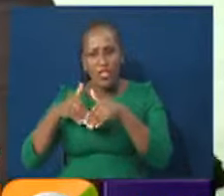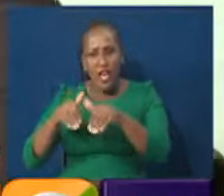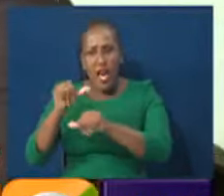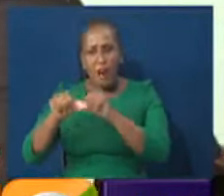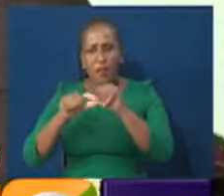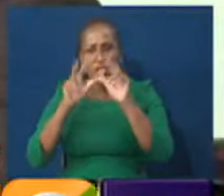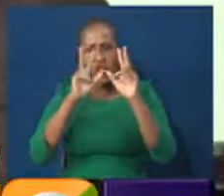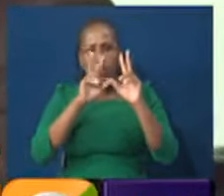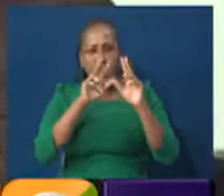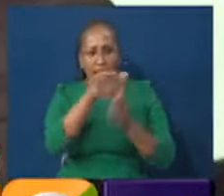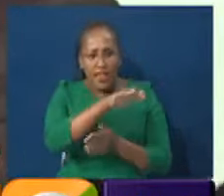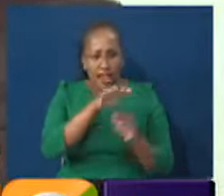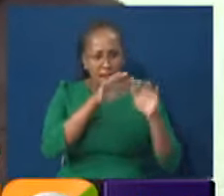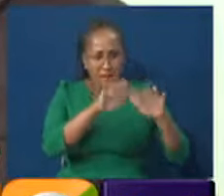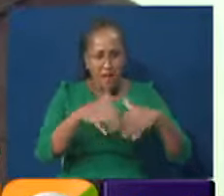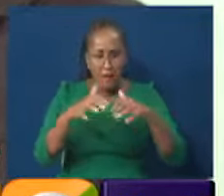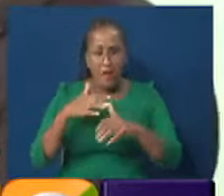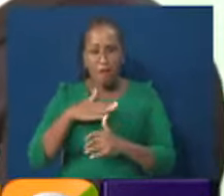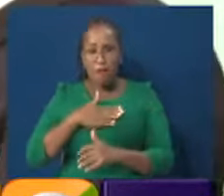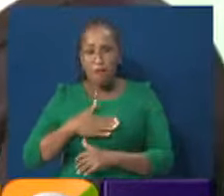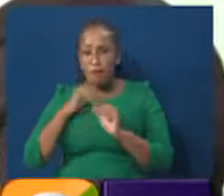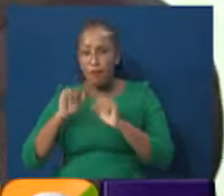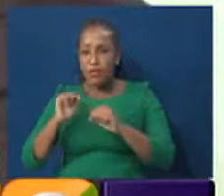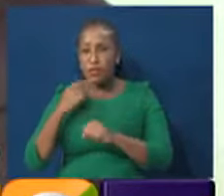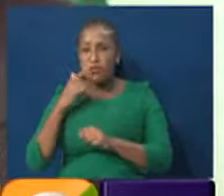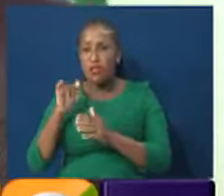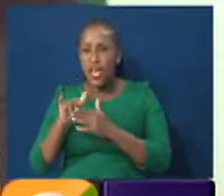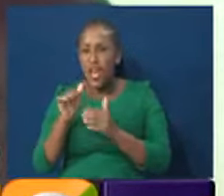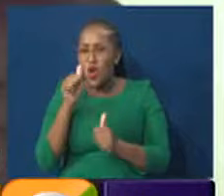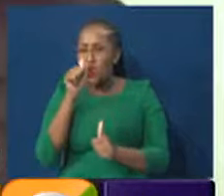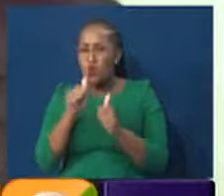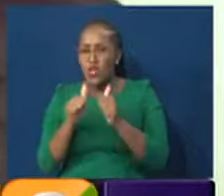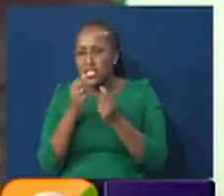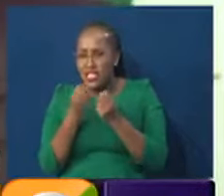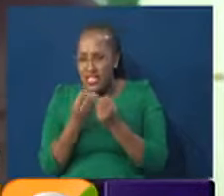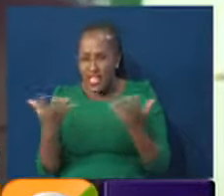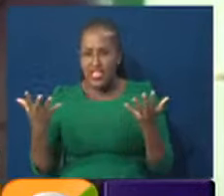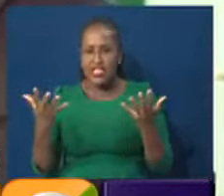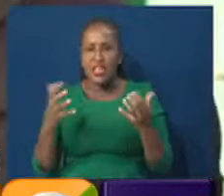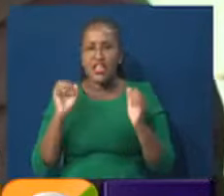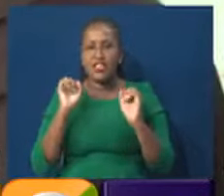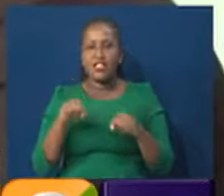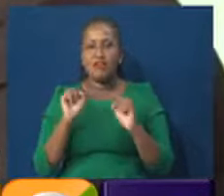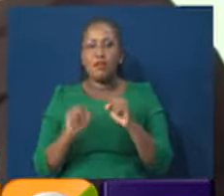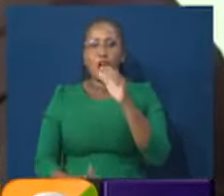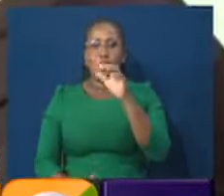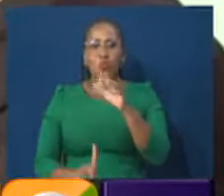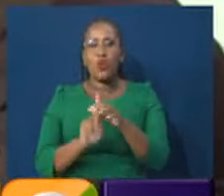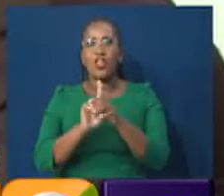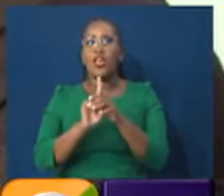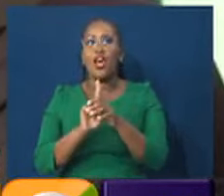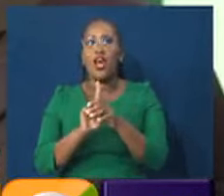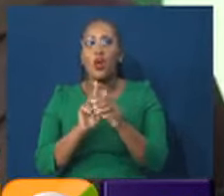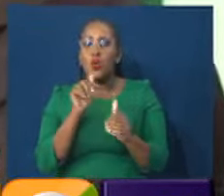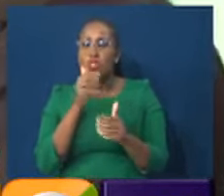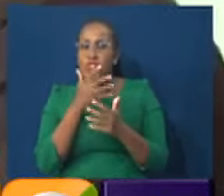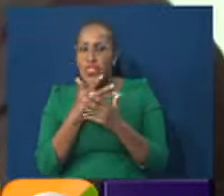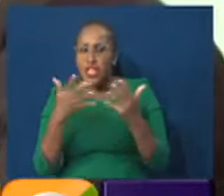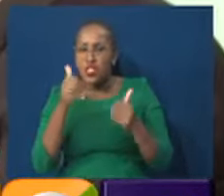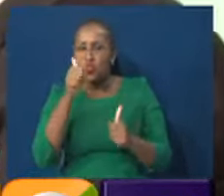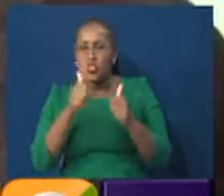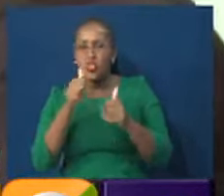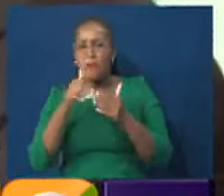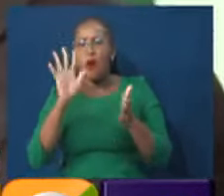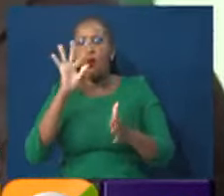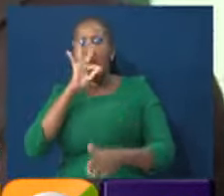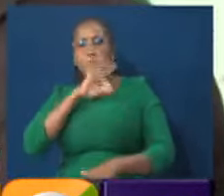kilimo. Je, unaweza sema ni mambo yepi yametokea ambayo yamekuwa ya manufaa